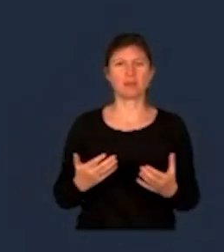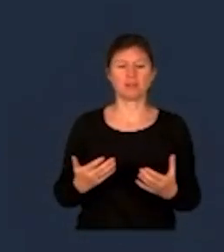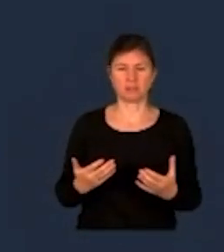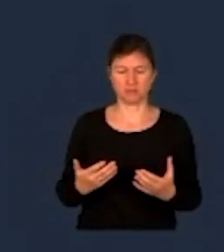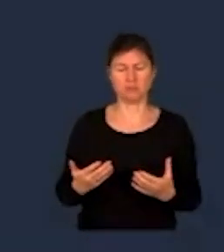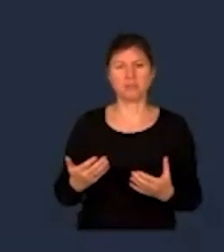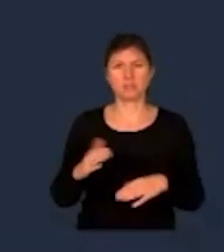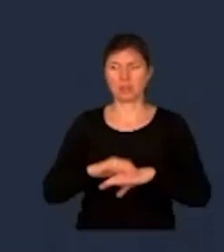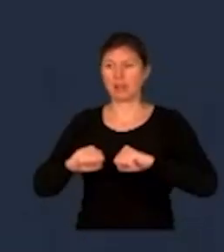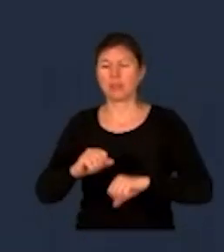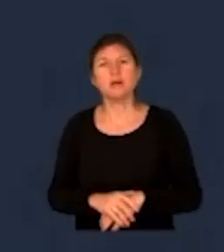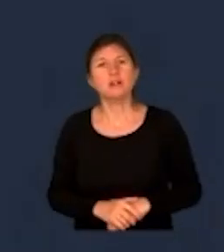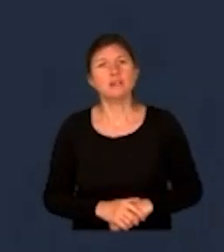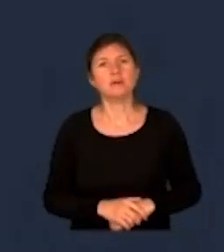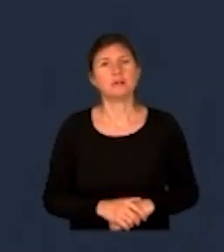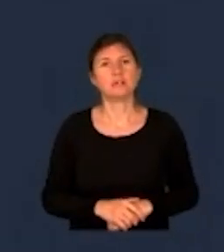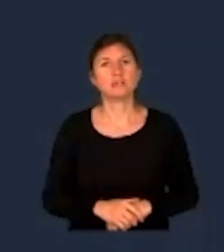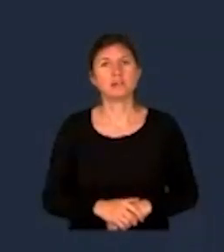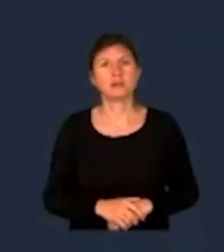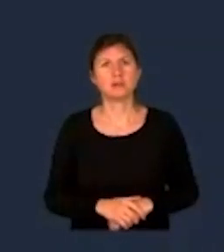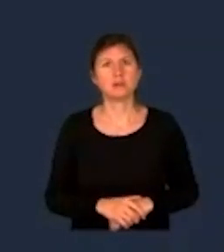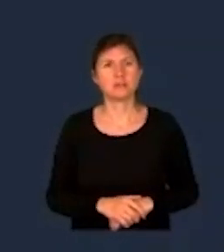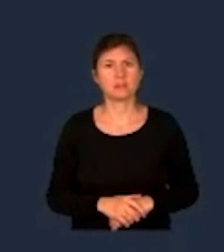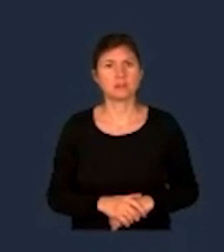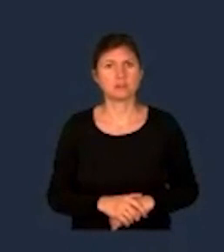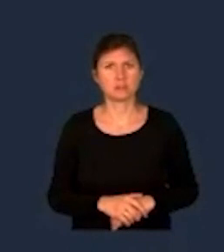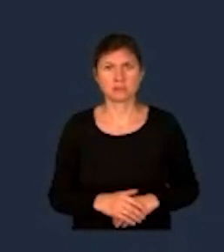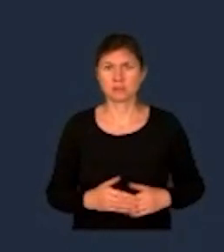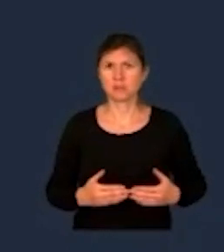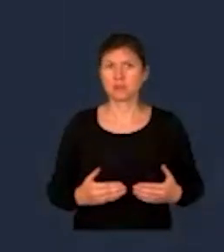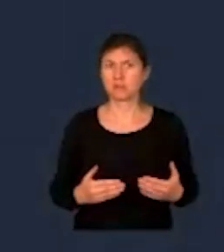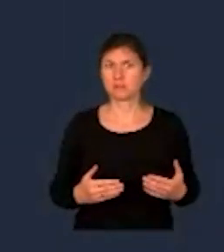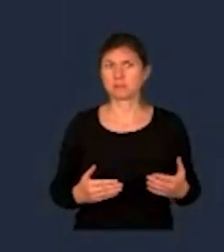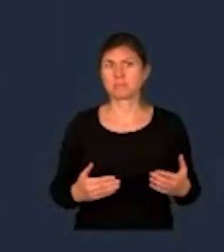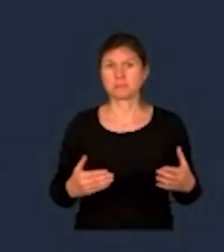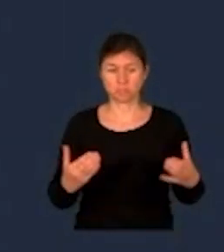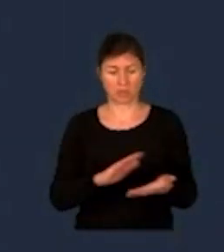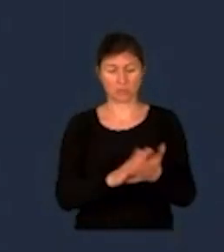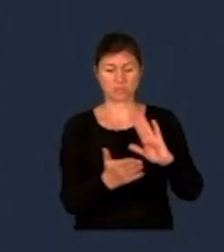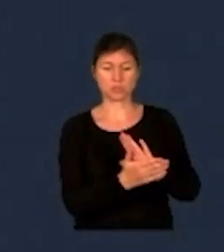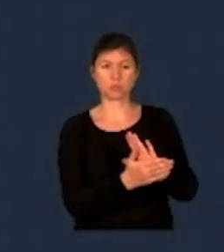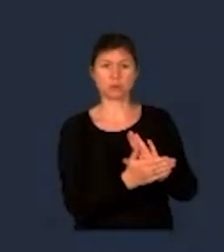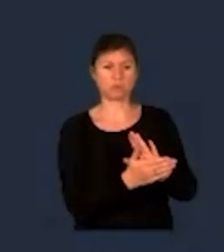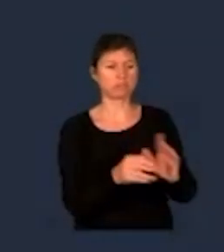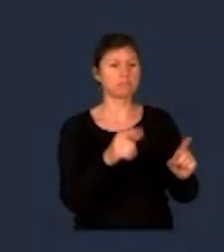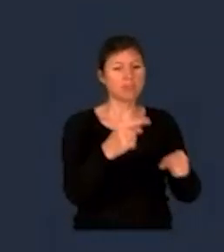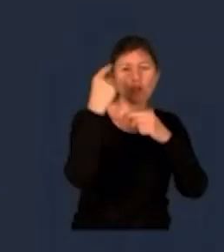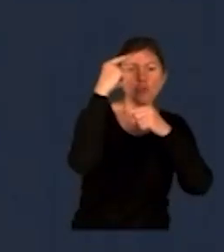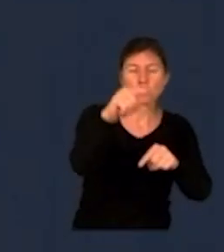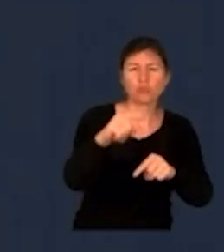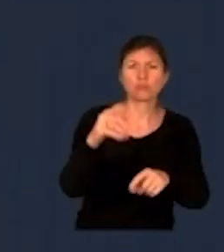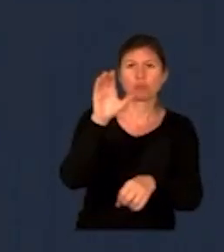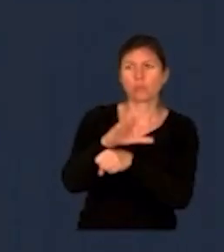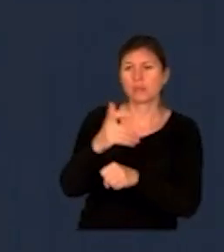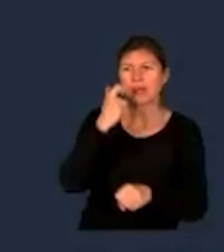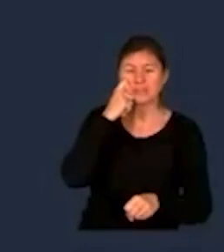la mue en officine politique a pris moins d'une minute preuve s'il le fallait que pour cette association la lutte contre le racisme et le faune du